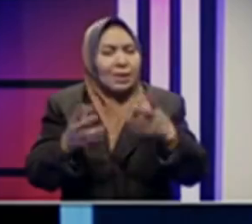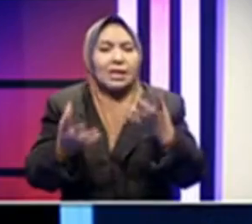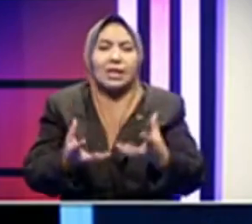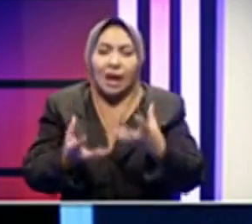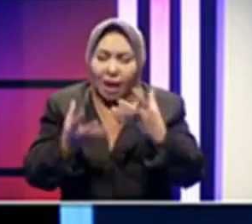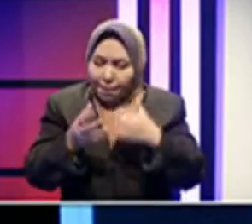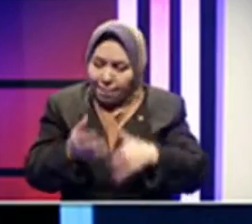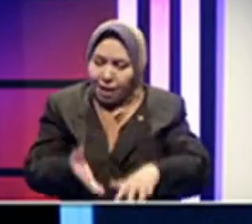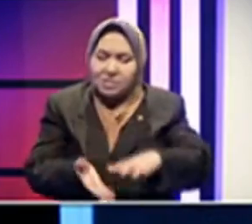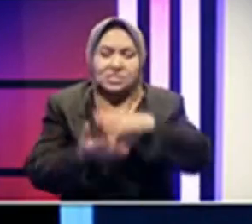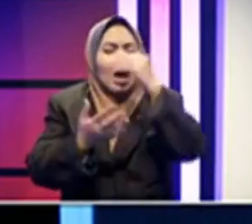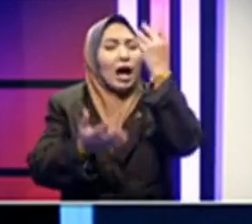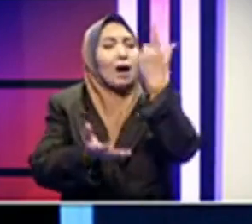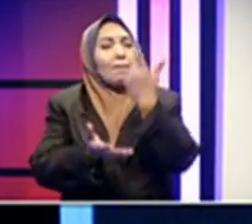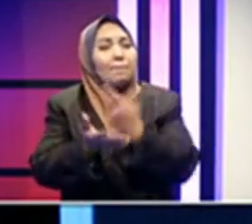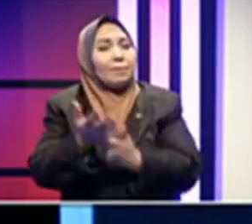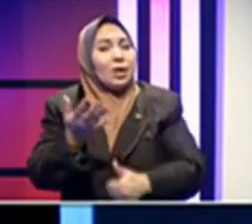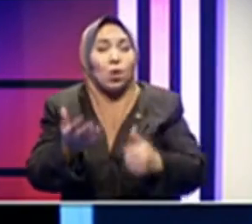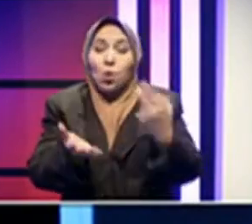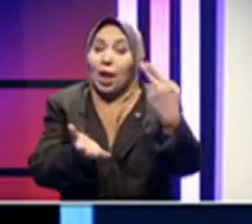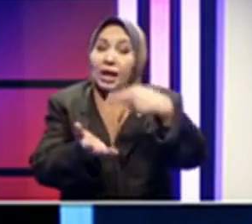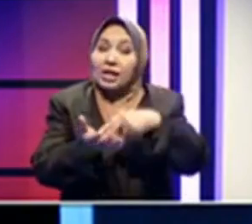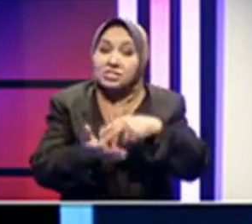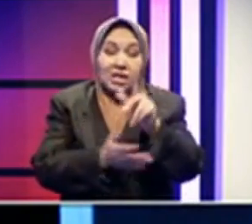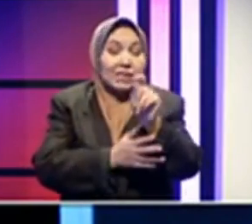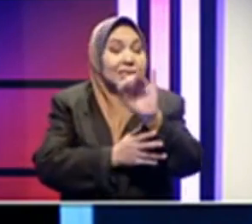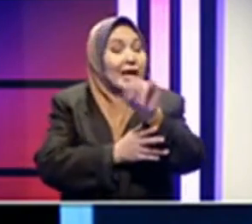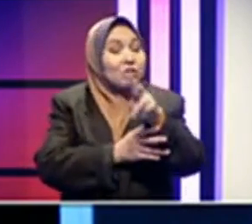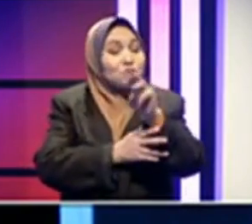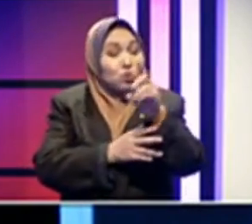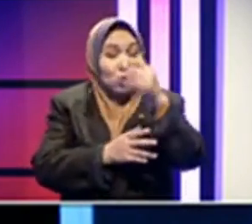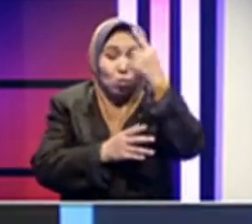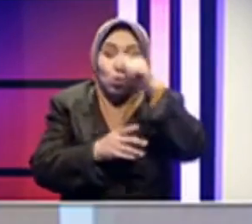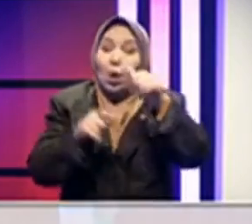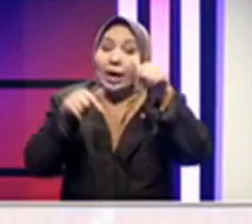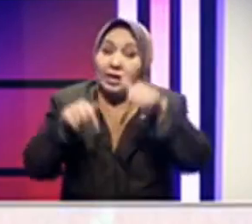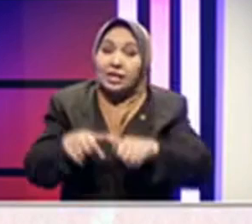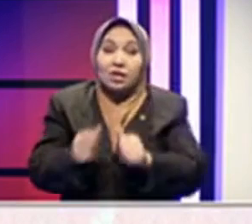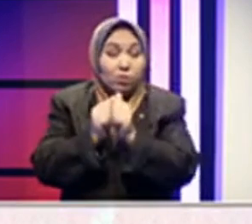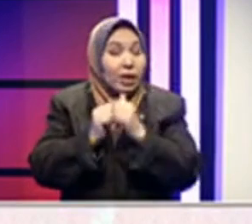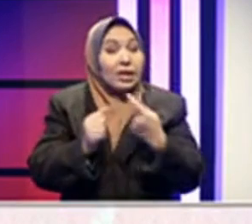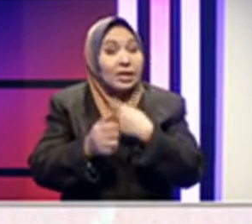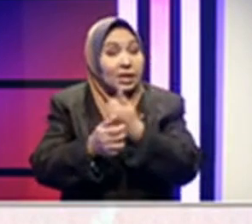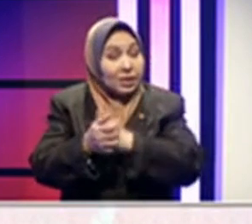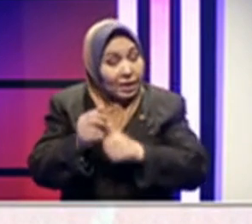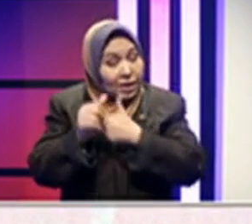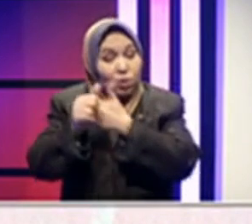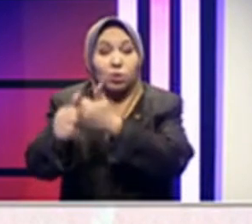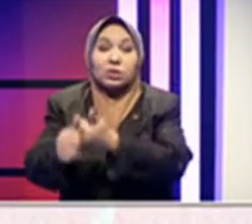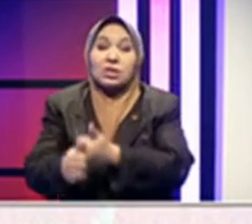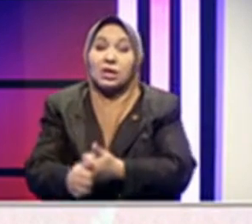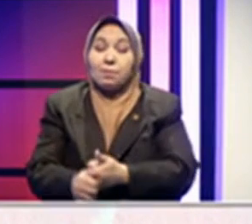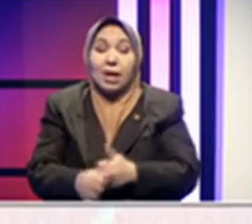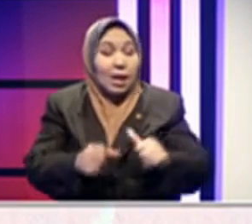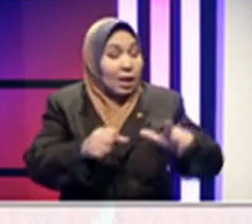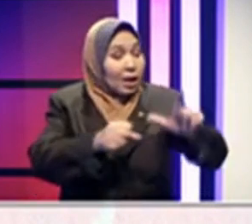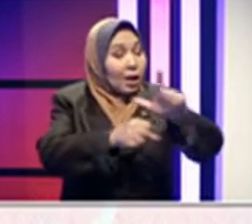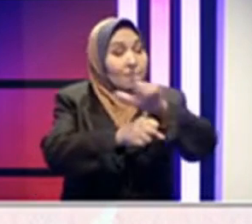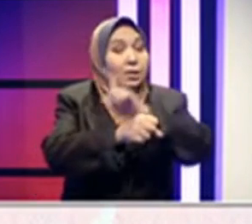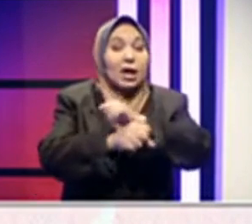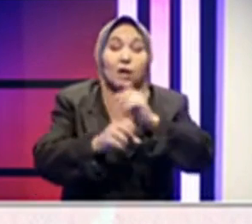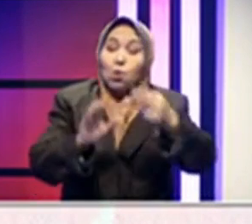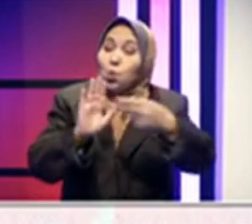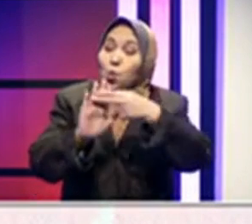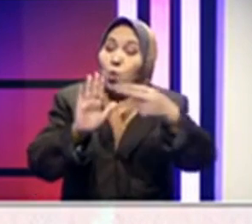kita lihat apakah ulang kaji tajuk kita untuk hari ini Mari kita sama-sama ikuti ya itulah menyempurnakan